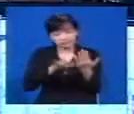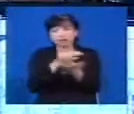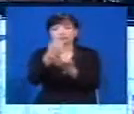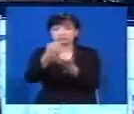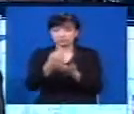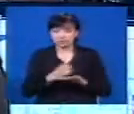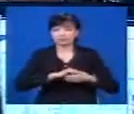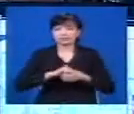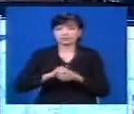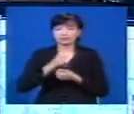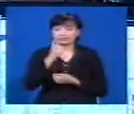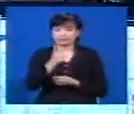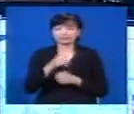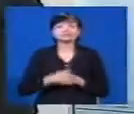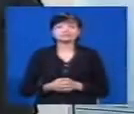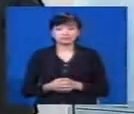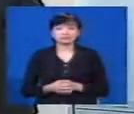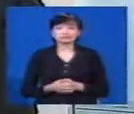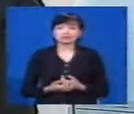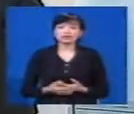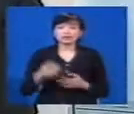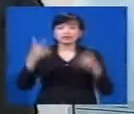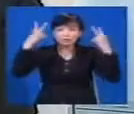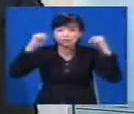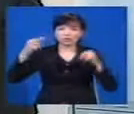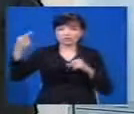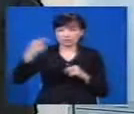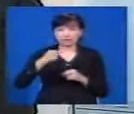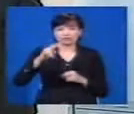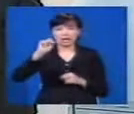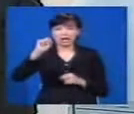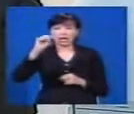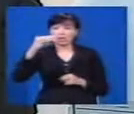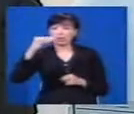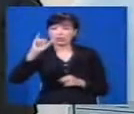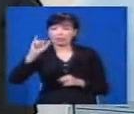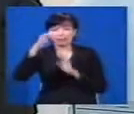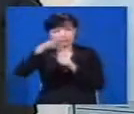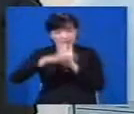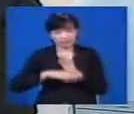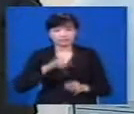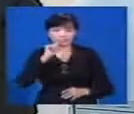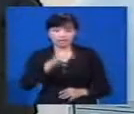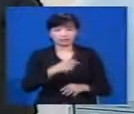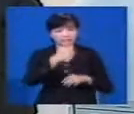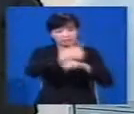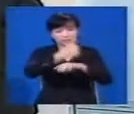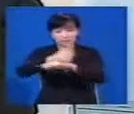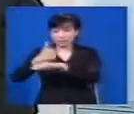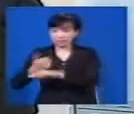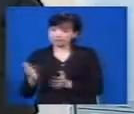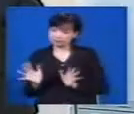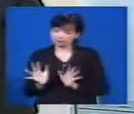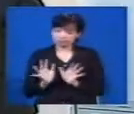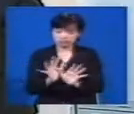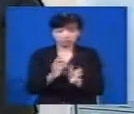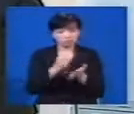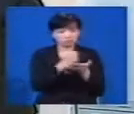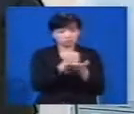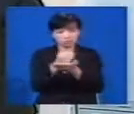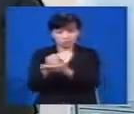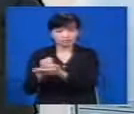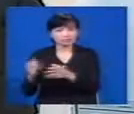นี้ส่วนที่2ในเรื่องของจัดการนั้นท่านนายกรัฐมนตรีได้สั่งการเชิงนโยบายเลยครับว่ารัฐมนตรีแต่ละท่านเนี่ยลงไปดูแลอำนวยการช่วยเหลือในพื้นที่เลยเชิงรุก